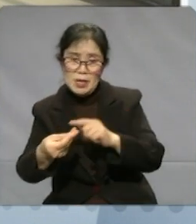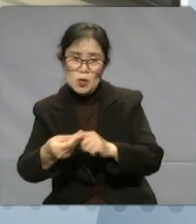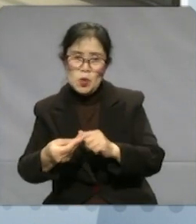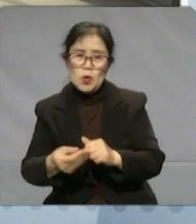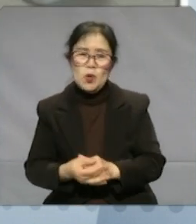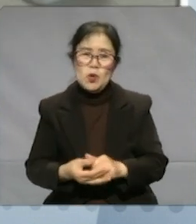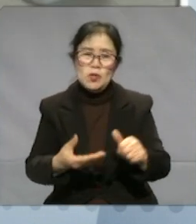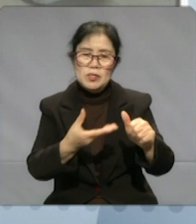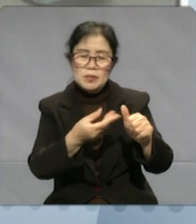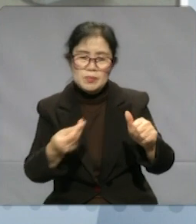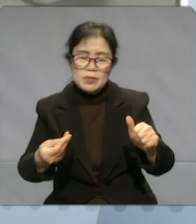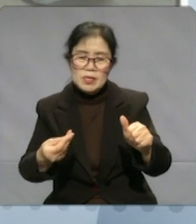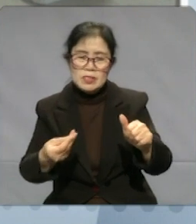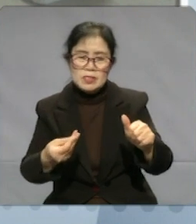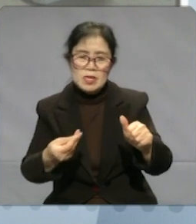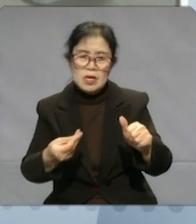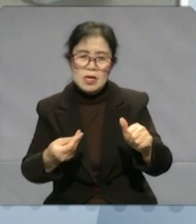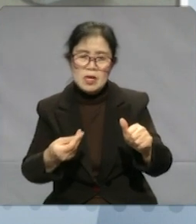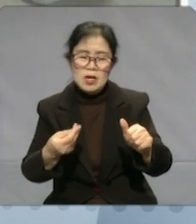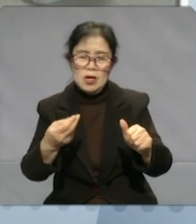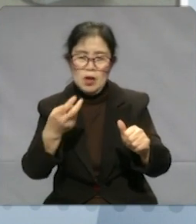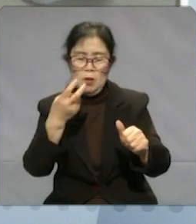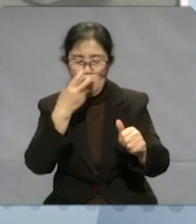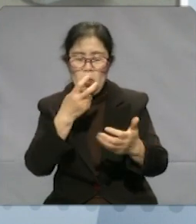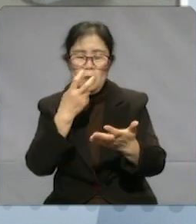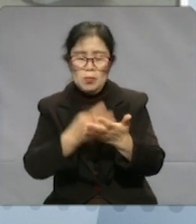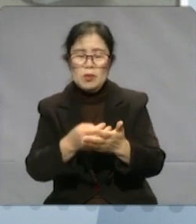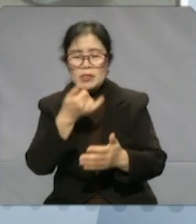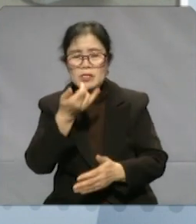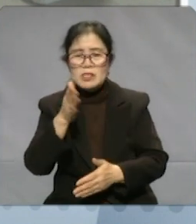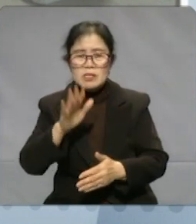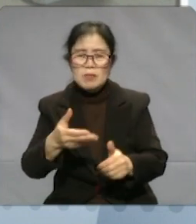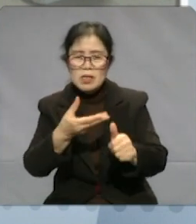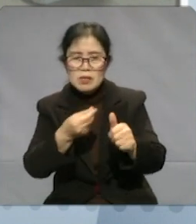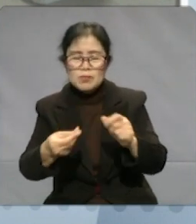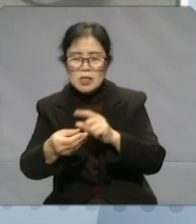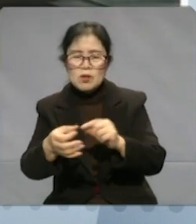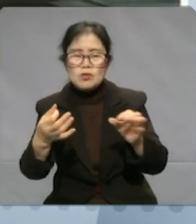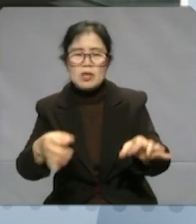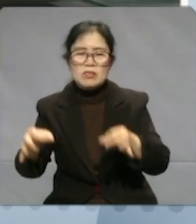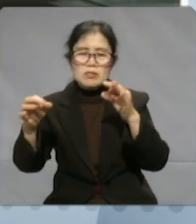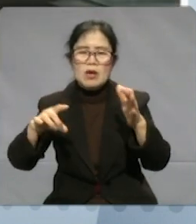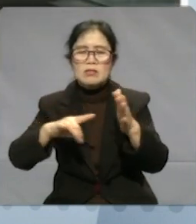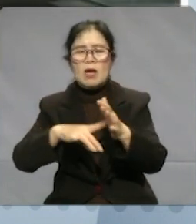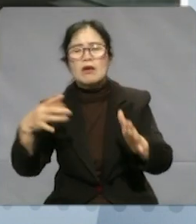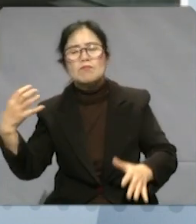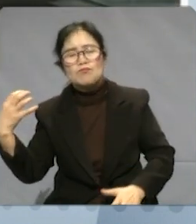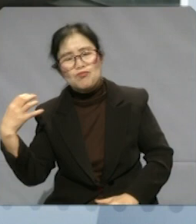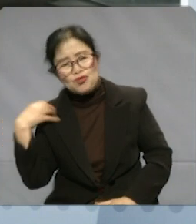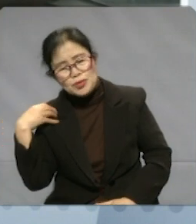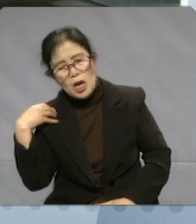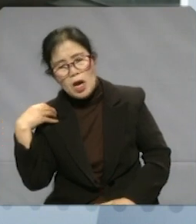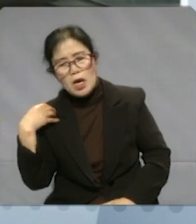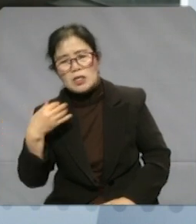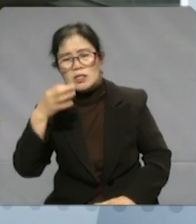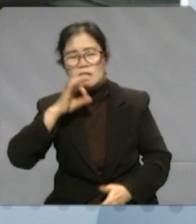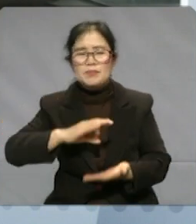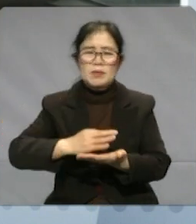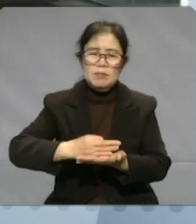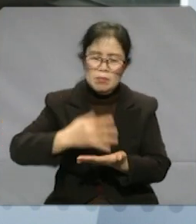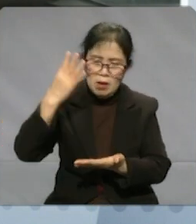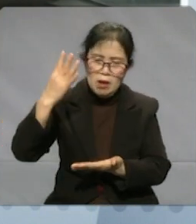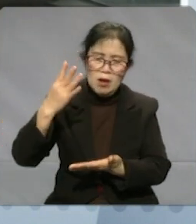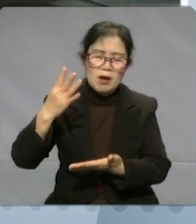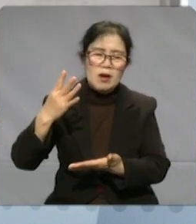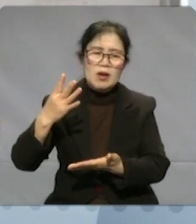많은 임대차 보호법 기사 등등 정책이 있습니다만 임차료 상승과 세금 부담, 고금리의